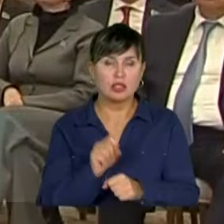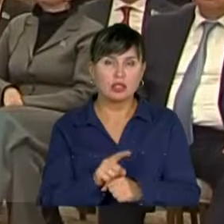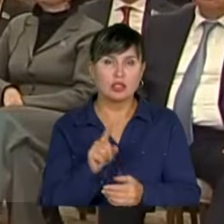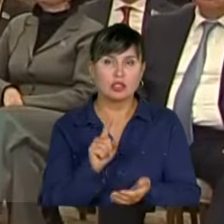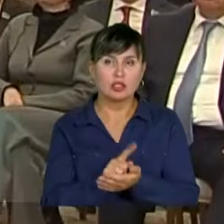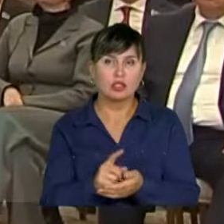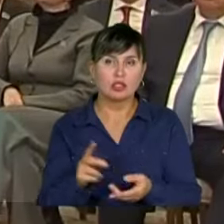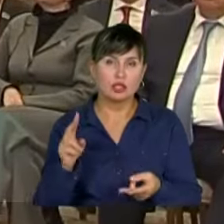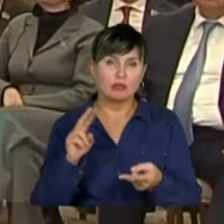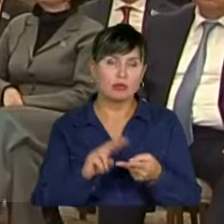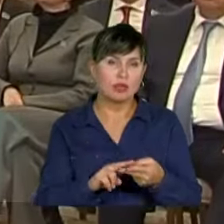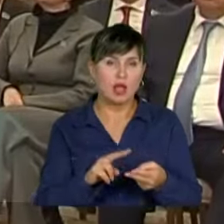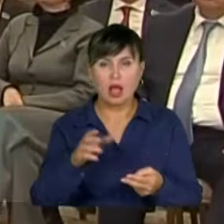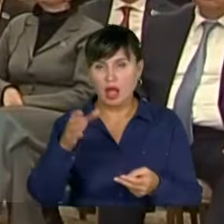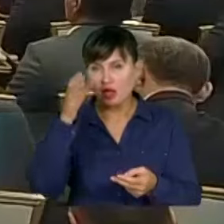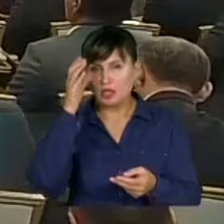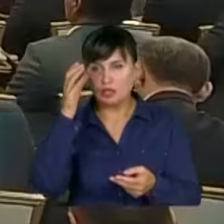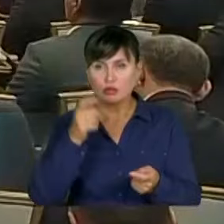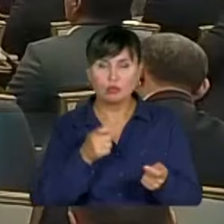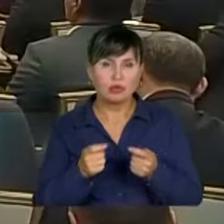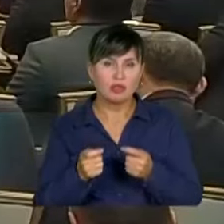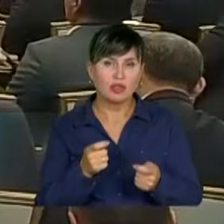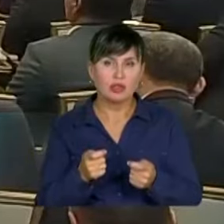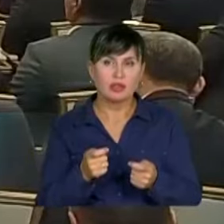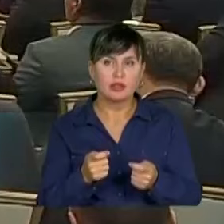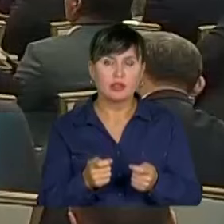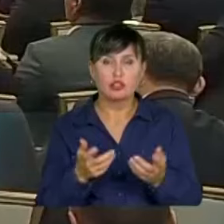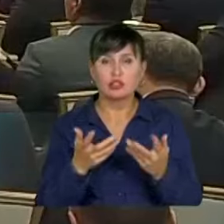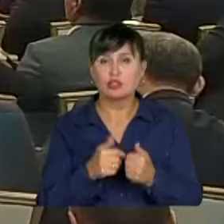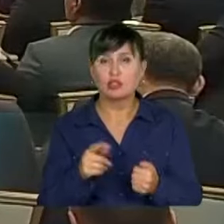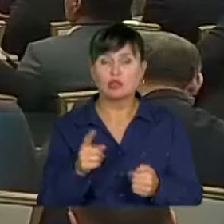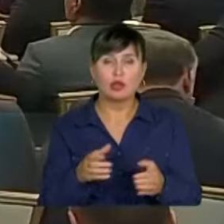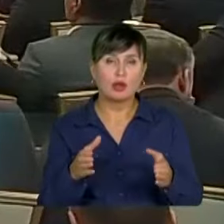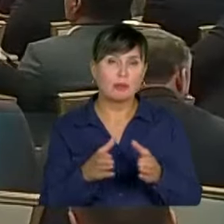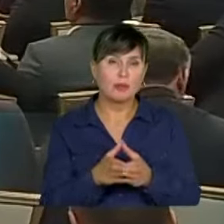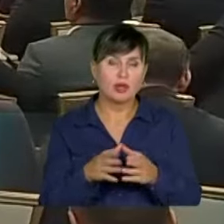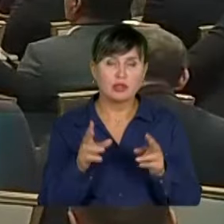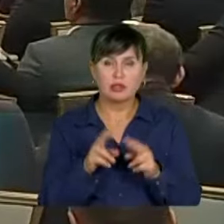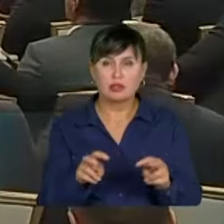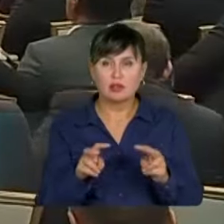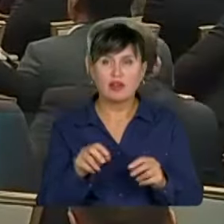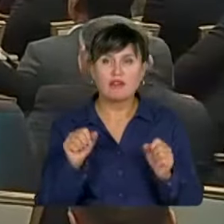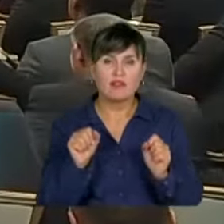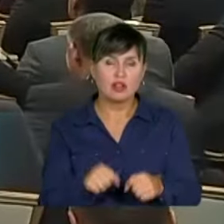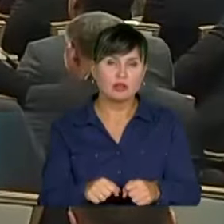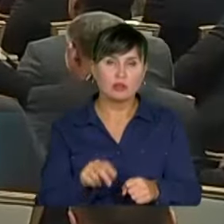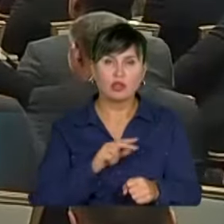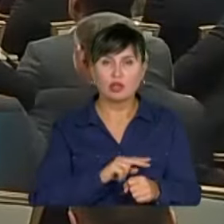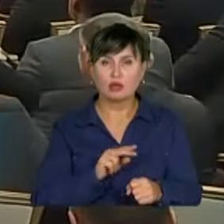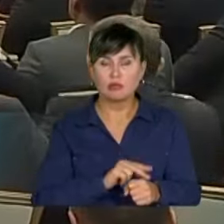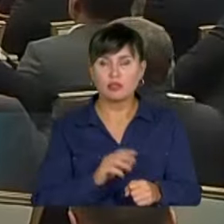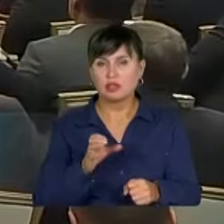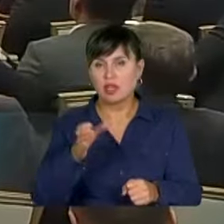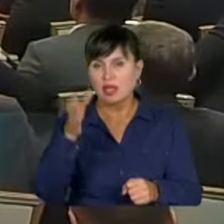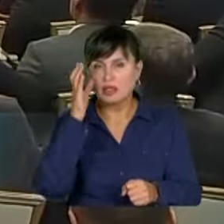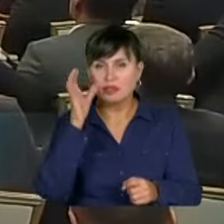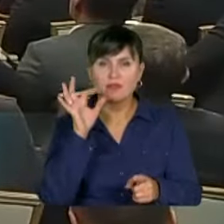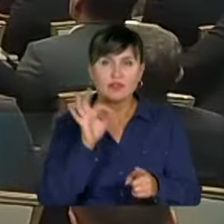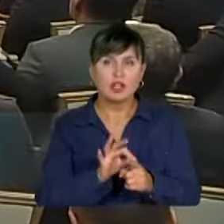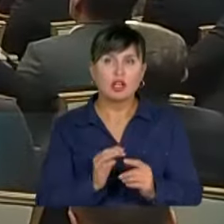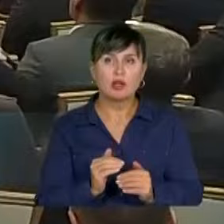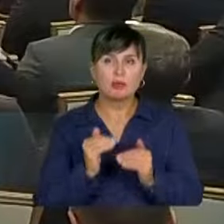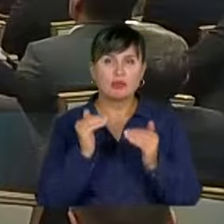подключиться Академия государственного управления. Считаю, что партиям надо рассмотреть возможность сотрудничества с Академией в целях